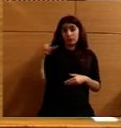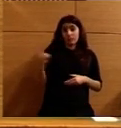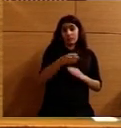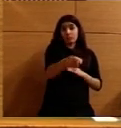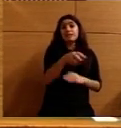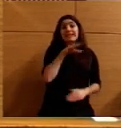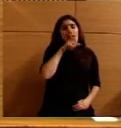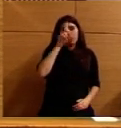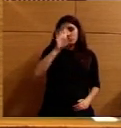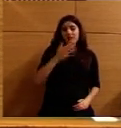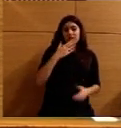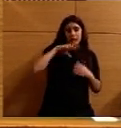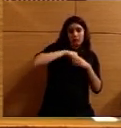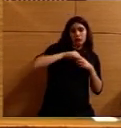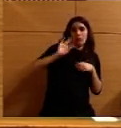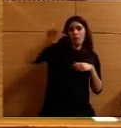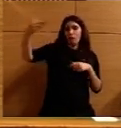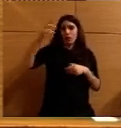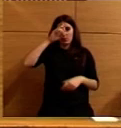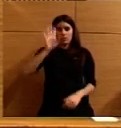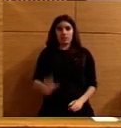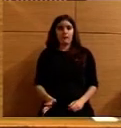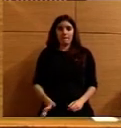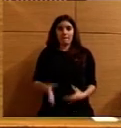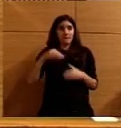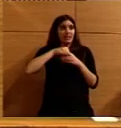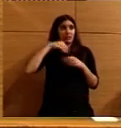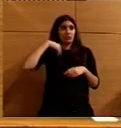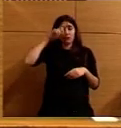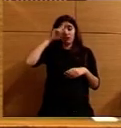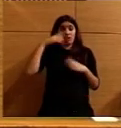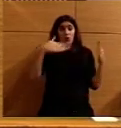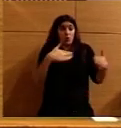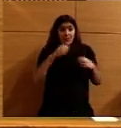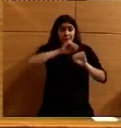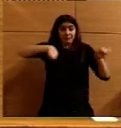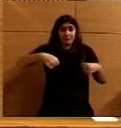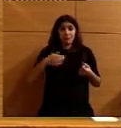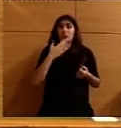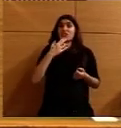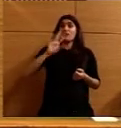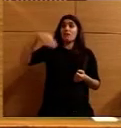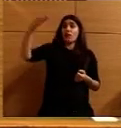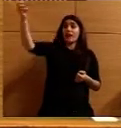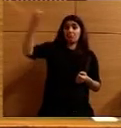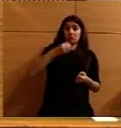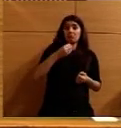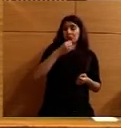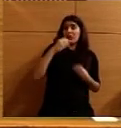Si se quedarà uno de casa de fora, de dins de casa me pareix que no hi ha lletrats, és que no hi ha ningú, no hi ha ningú, però si ve algú de fora, qui vinga,